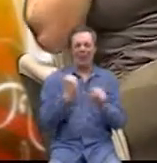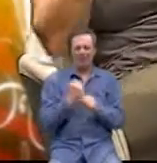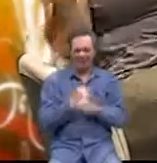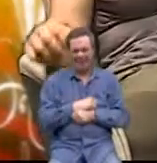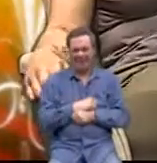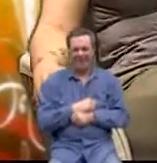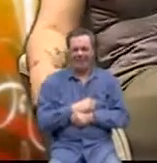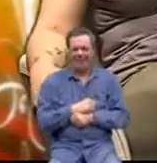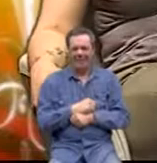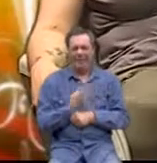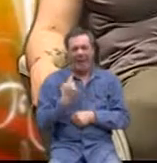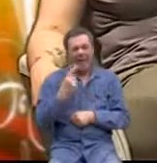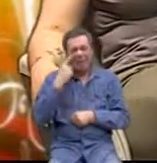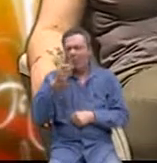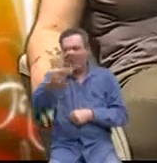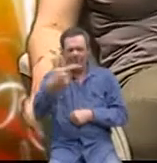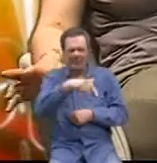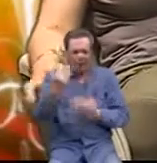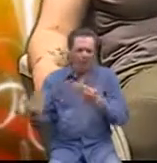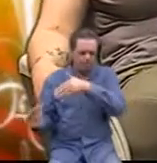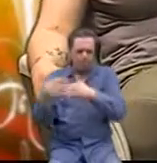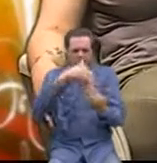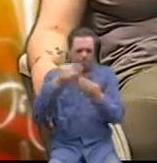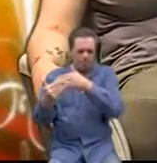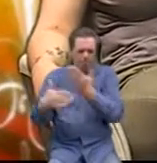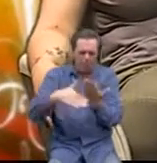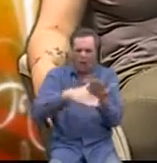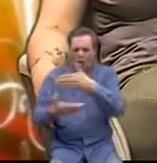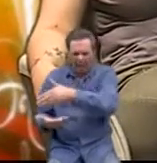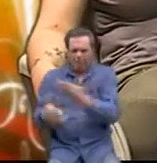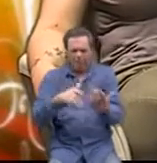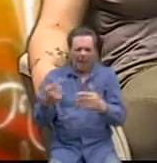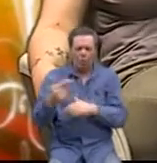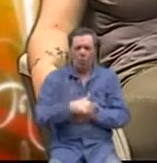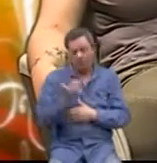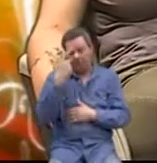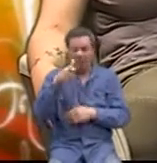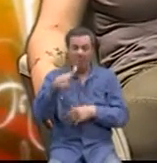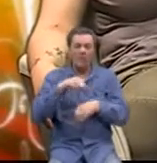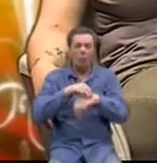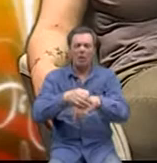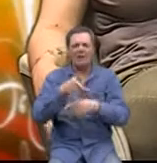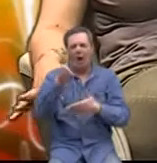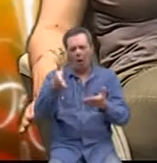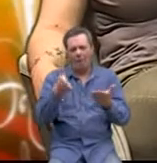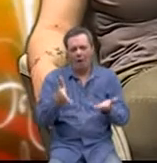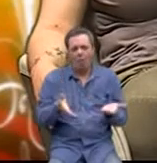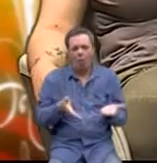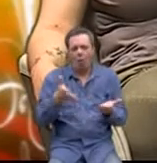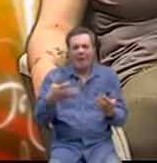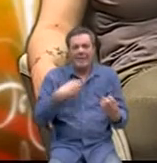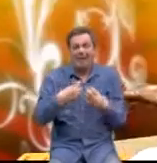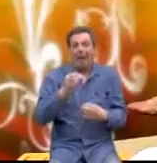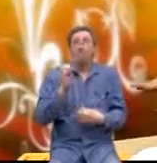Ali ja vjerujem da se vi nadopunjujete međusobno. Vi kao voditeljica, jer i biti voditeljica ovakvih, jer ovo je mene sajam